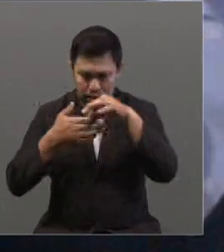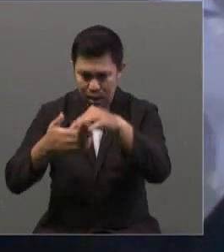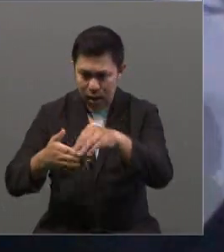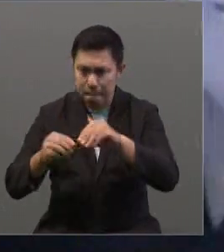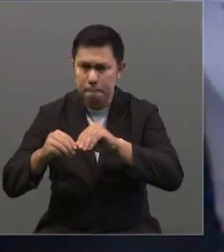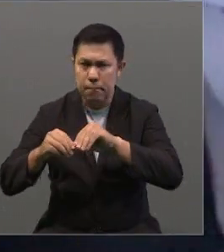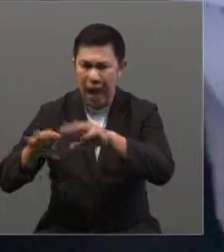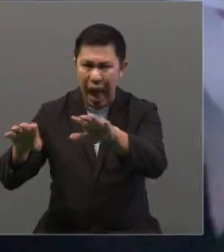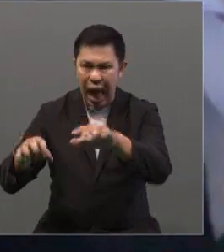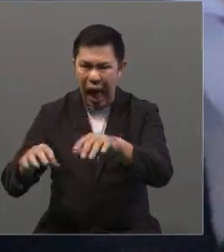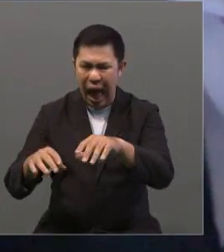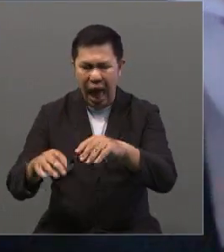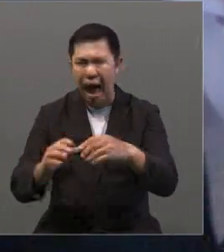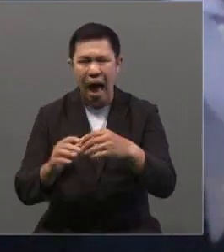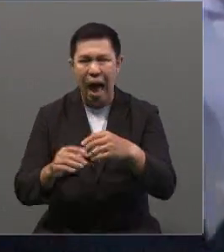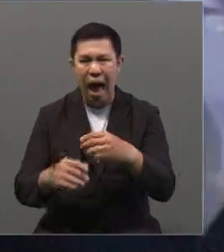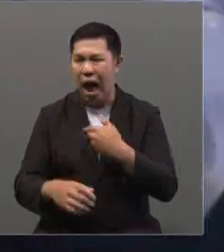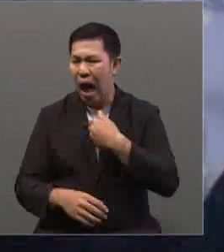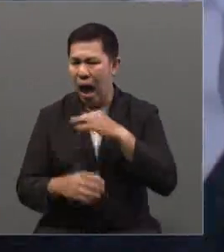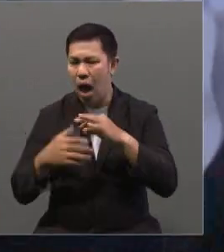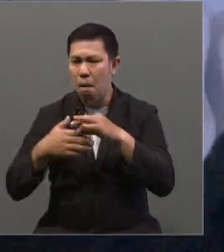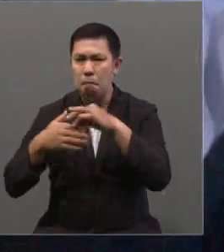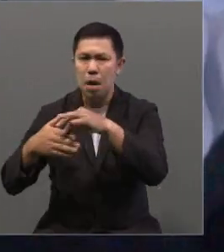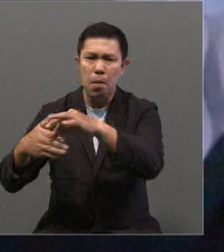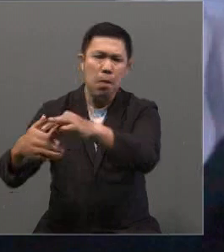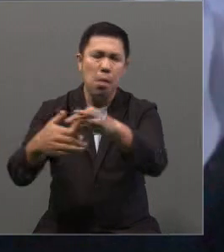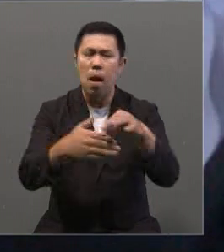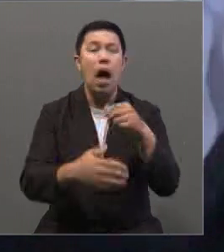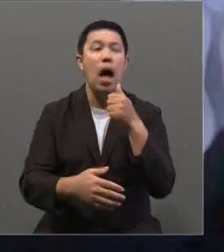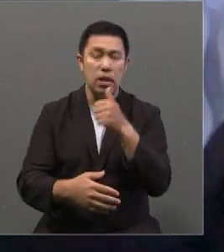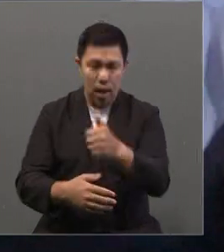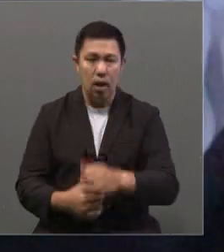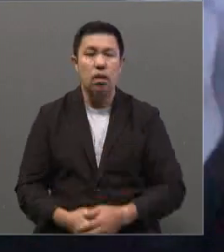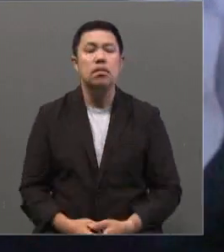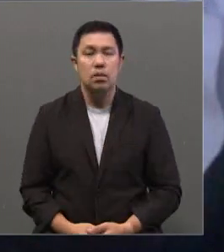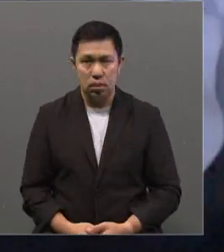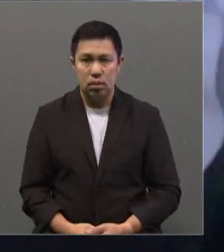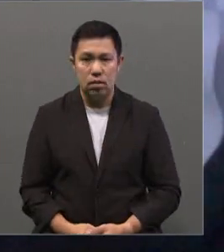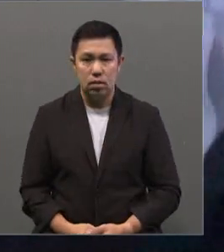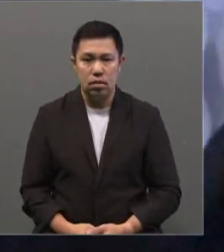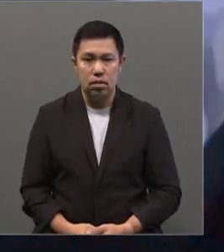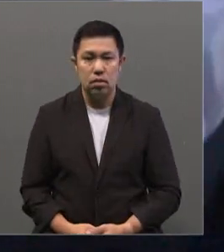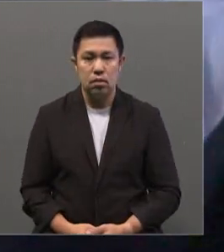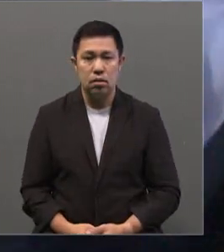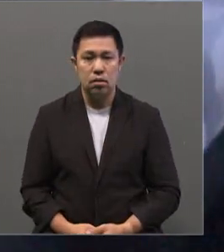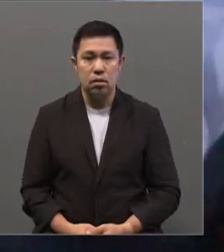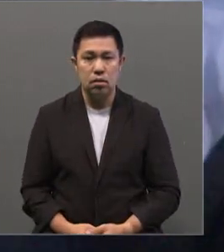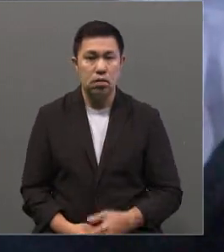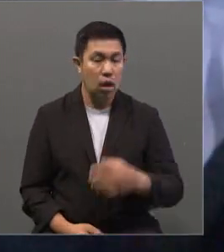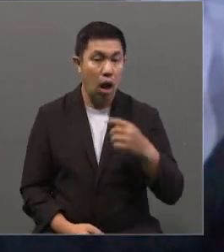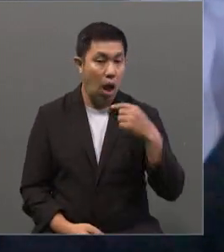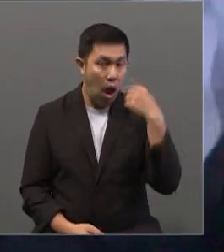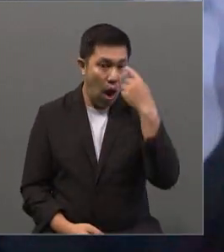จะไปสู่คนอื่นได้อีกมันก็อาจจะมีถ้าคนอื่นได้รับลิงก์จากเราแล้วเอาไปต่อให้คนอื่นแต่ยังไงก็ตามอ่ะทุกคน